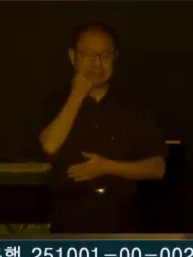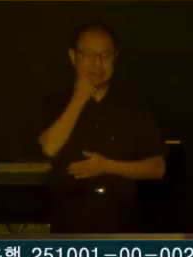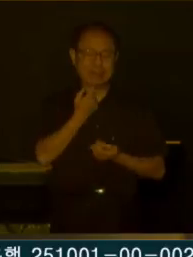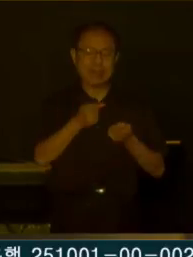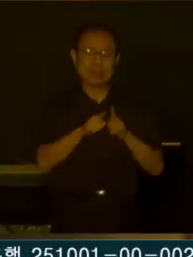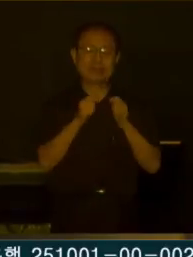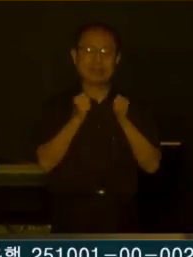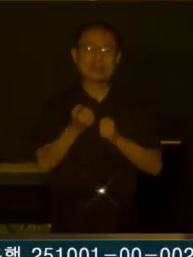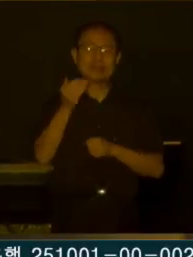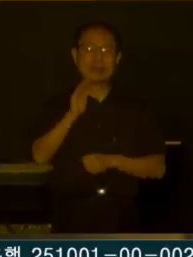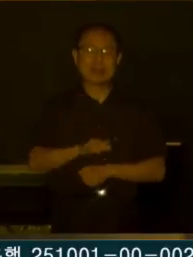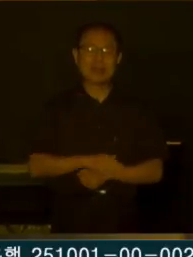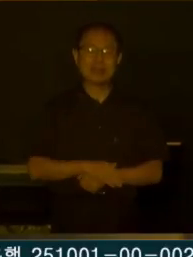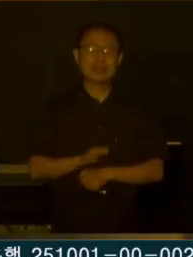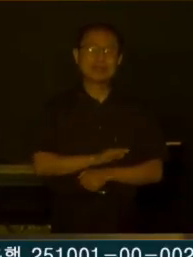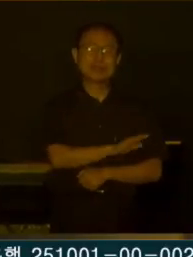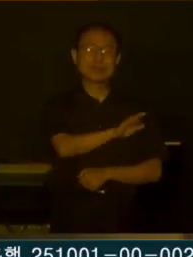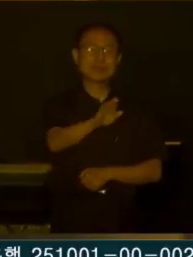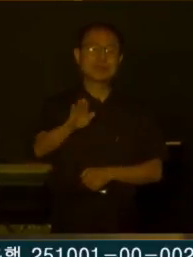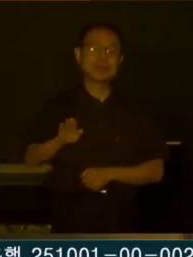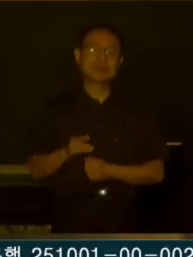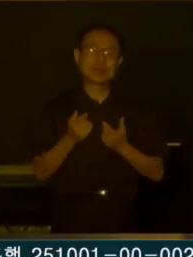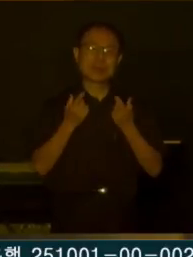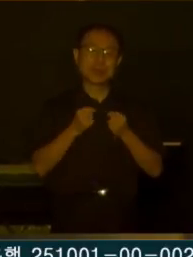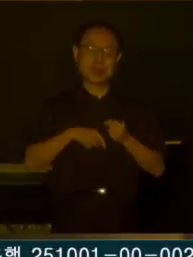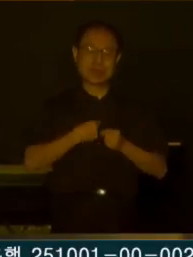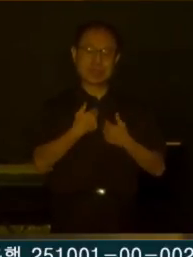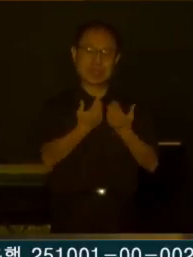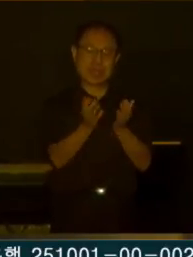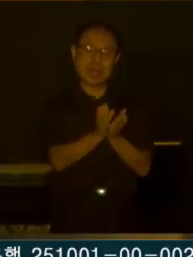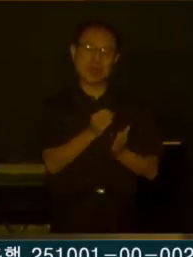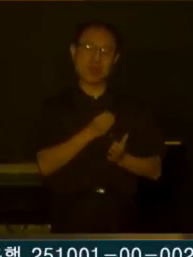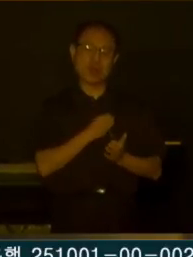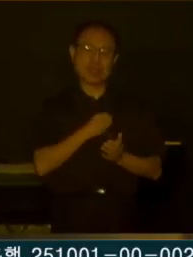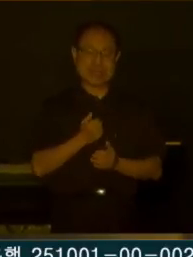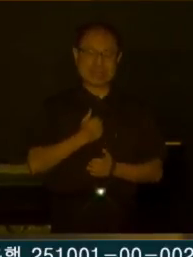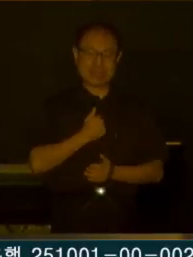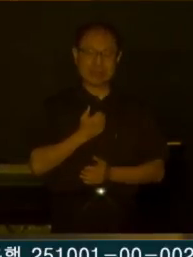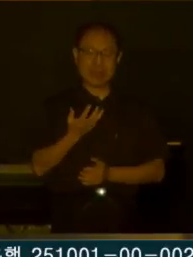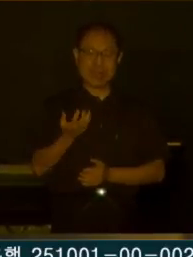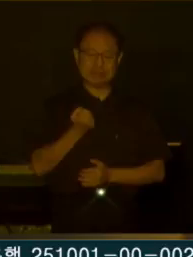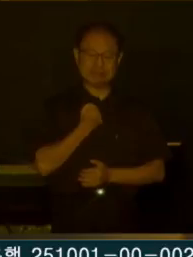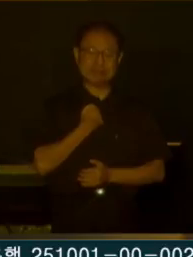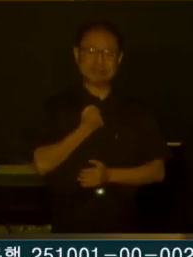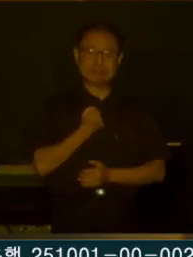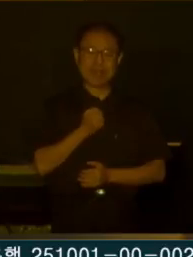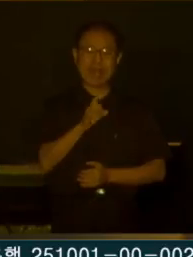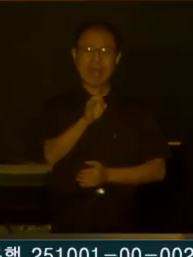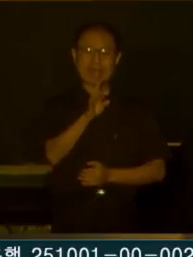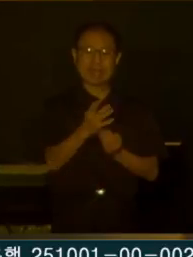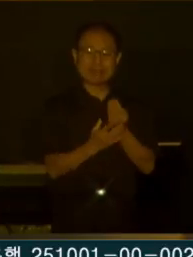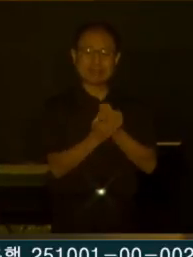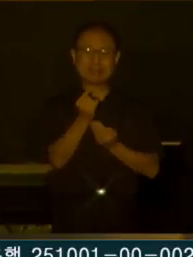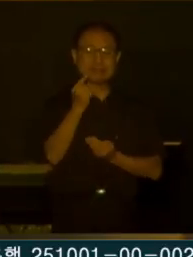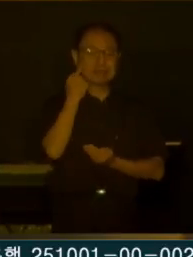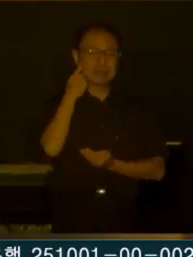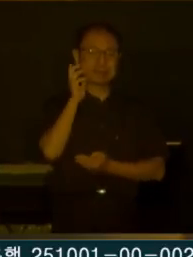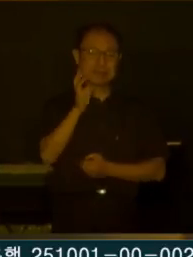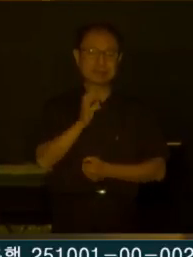함께 하셨지만 우리는 곧 정의당원이라는 자부심과 긍지로 하나가 될